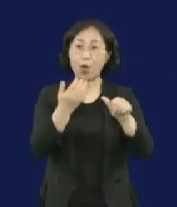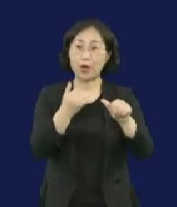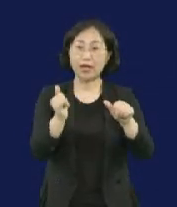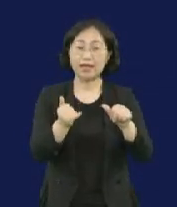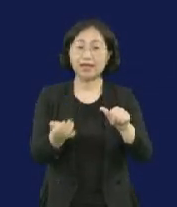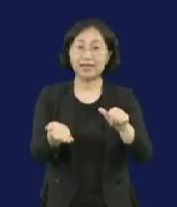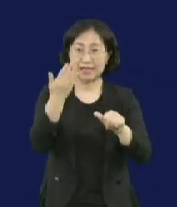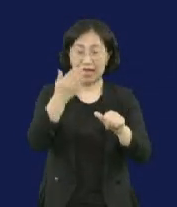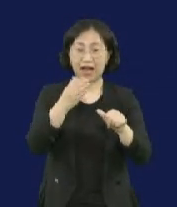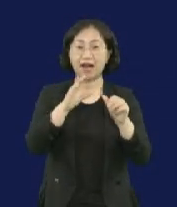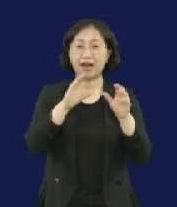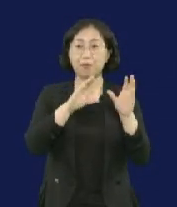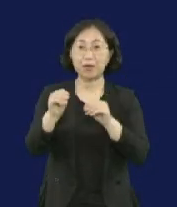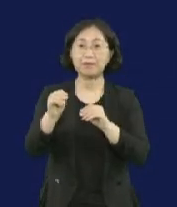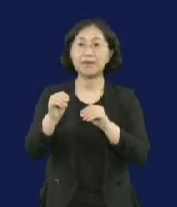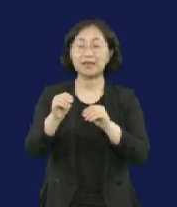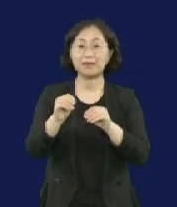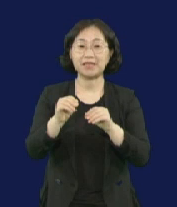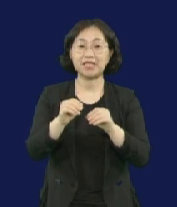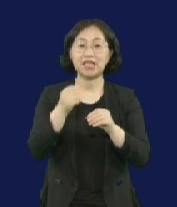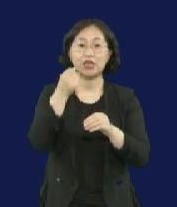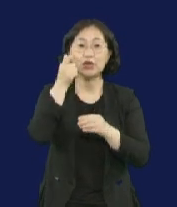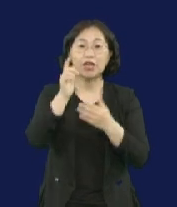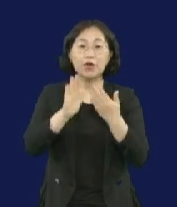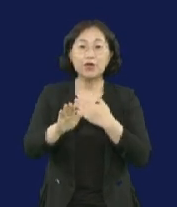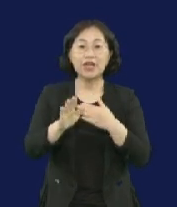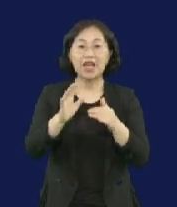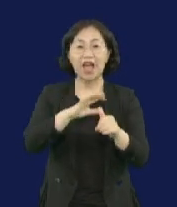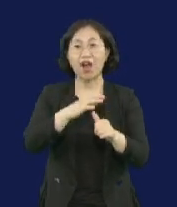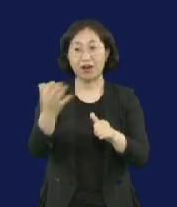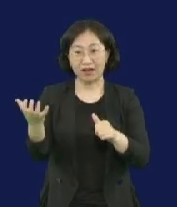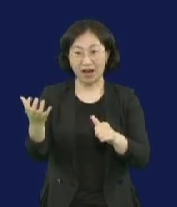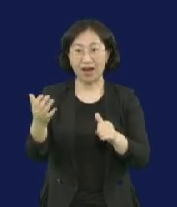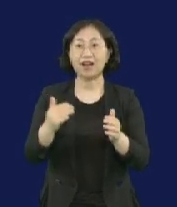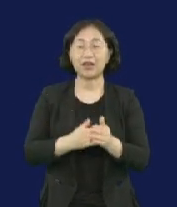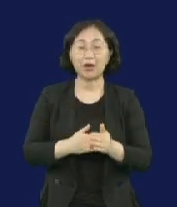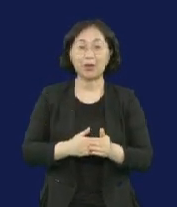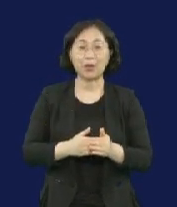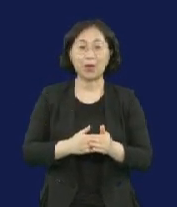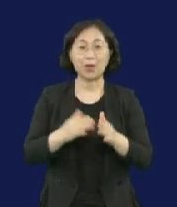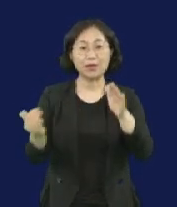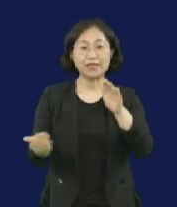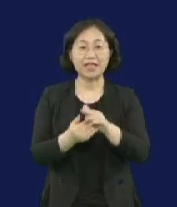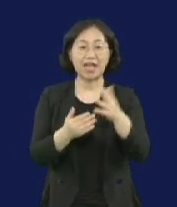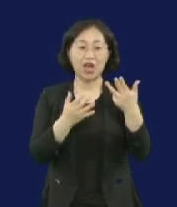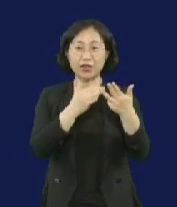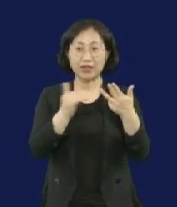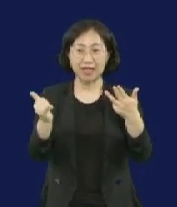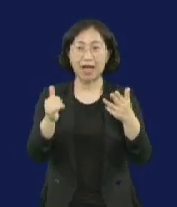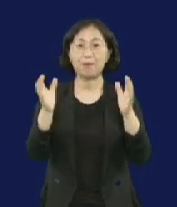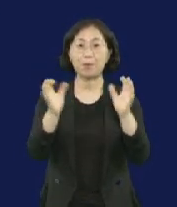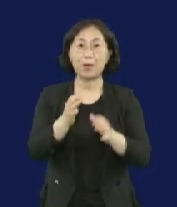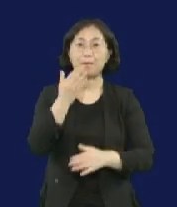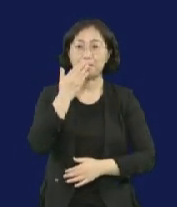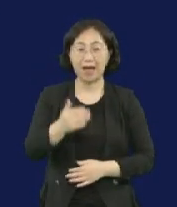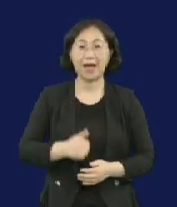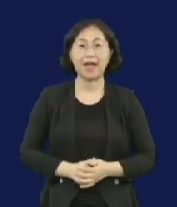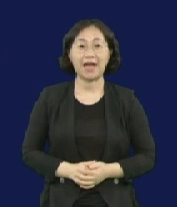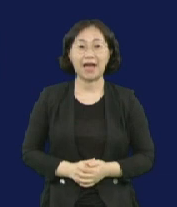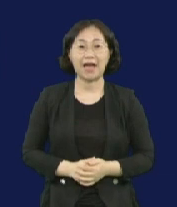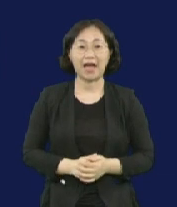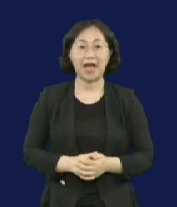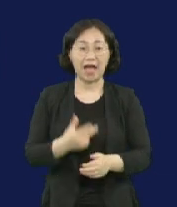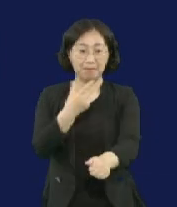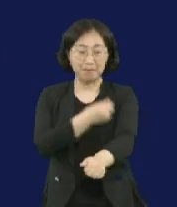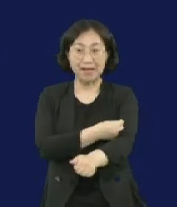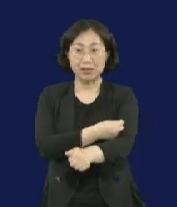이상 사적 모임 금지 이후 6개월 만에 거리 두기가 완화됐고 최대 8명까지 모임이 가능해졌는데